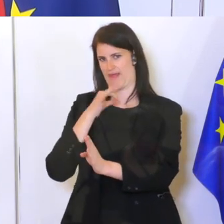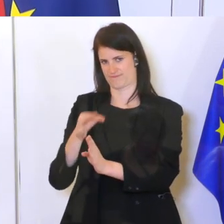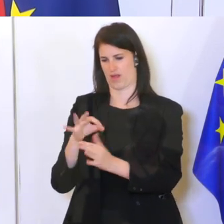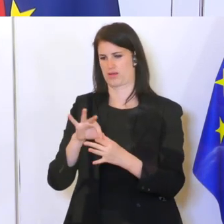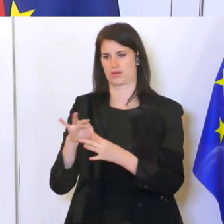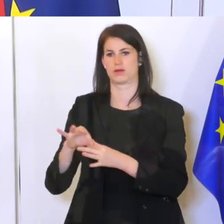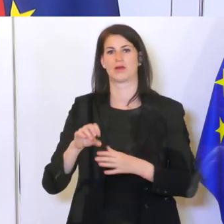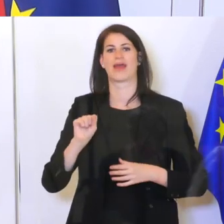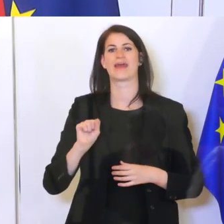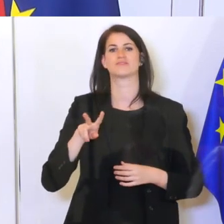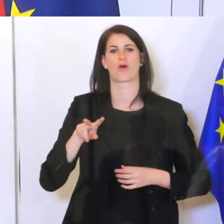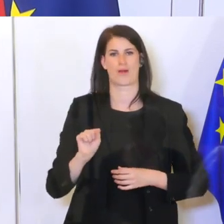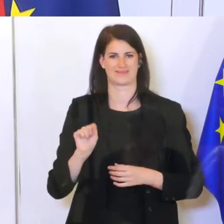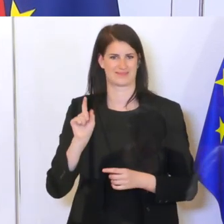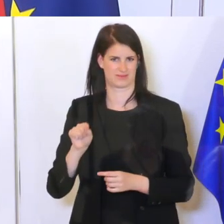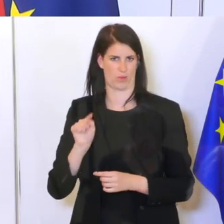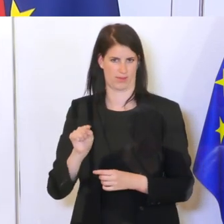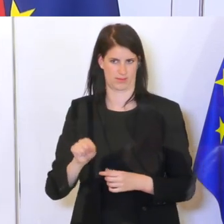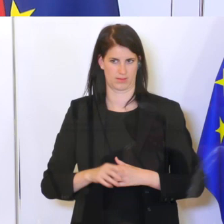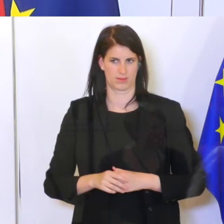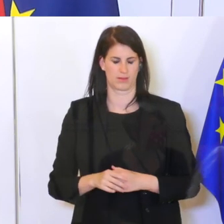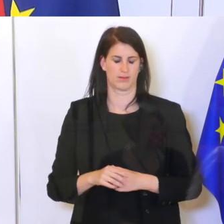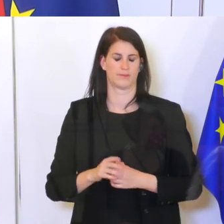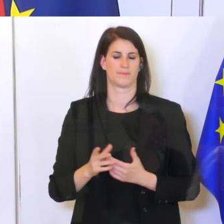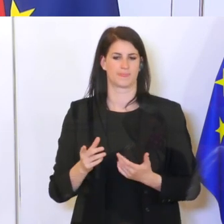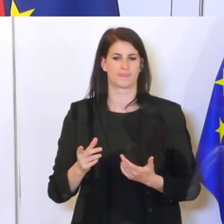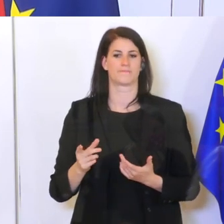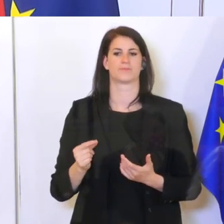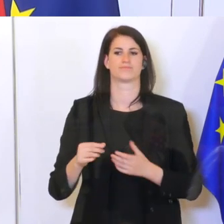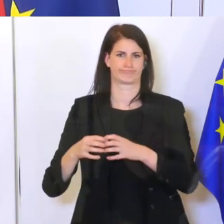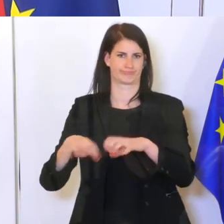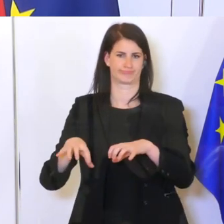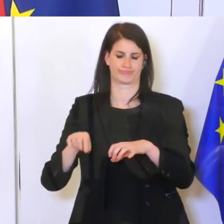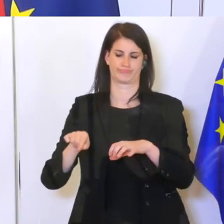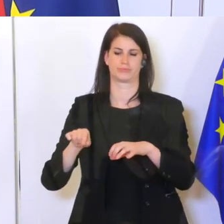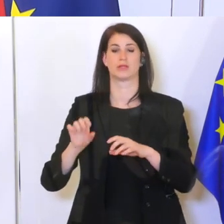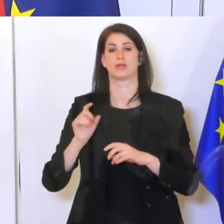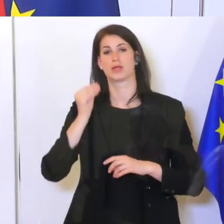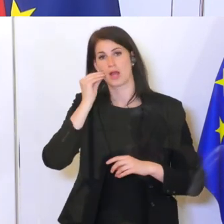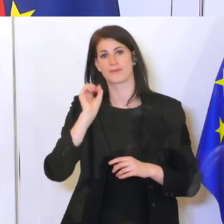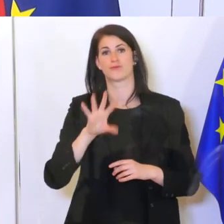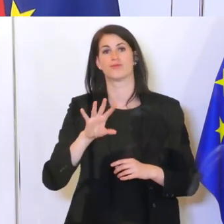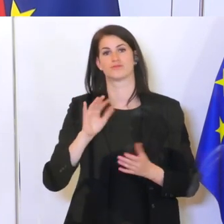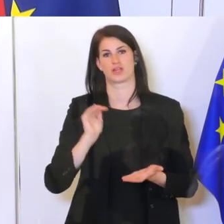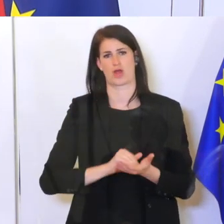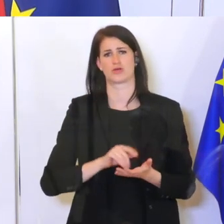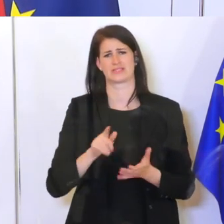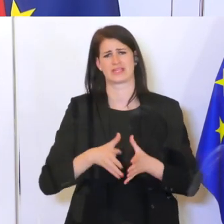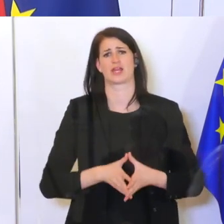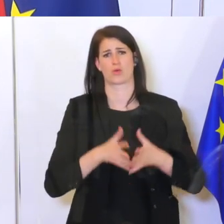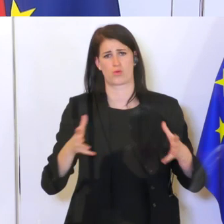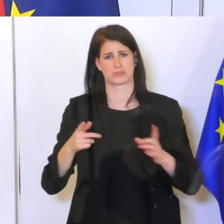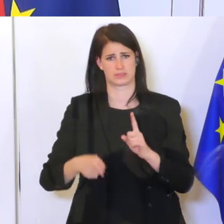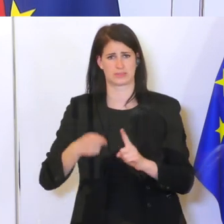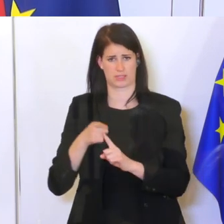SVS abgewickelt. Ich glaube, mit 15.000 ist einmal eine sehr große Zielgruppe